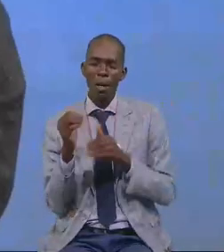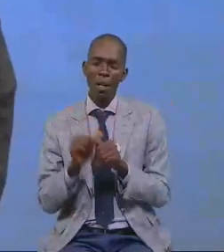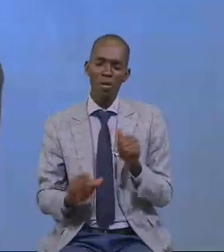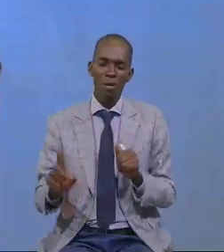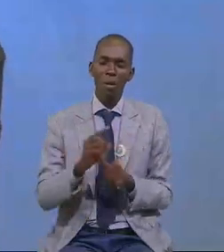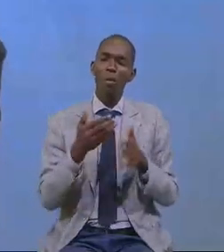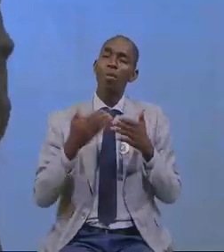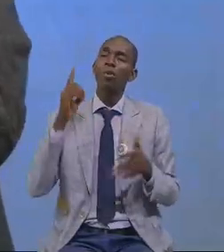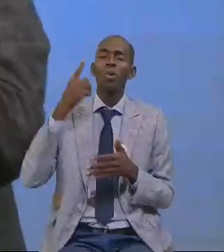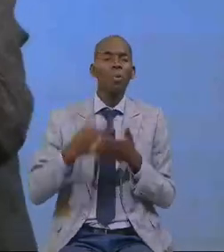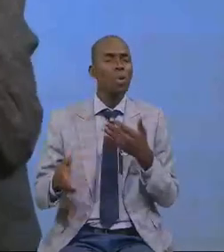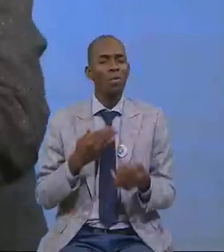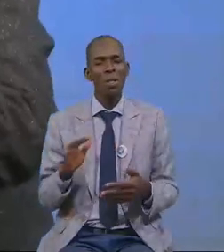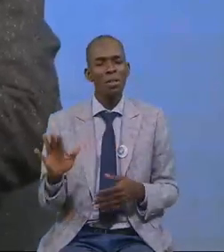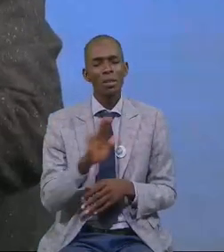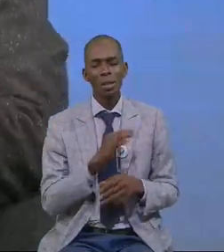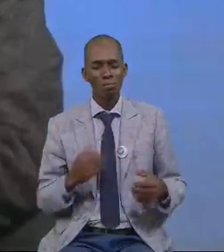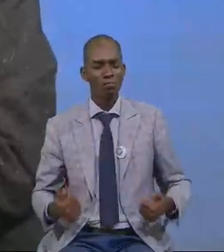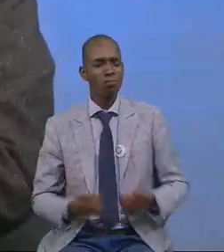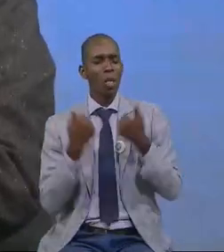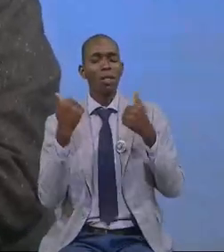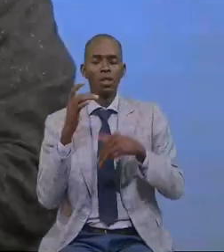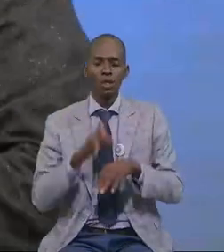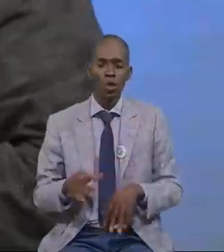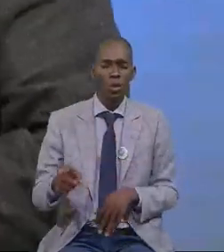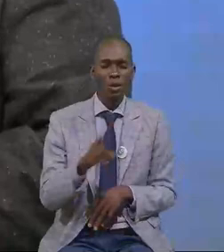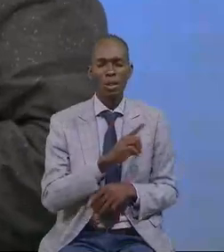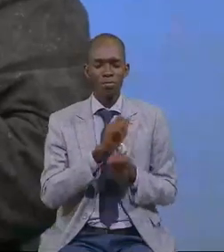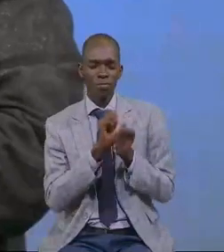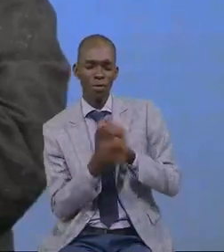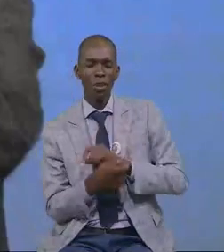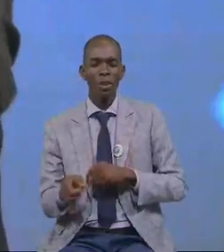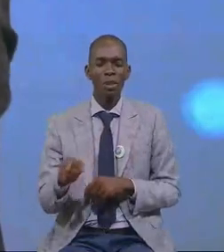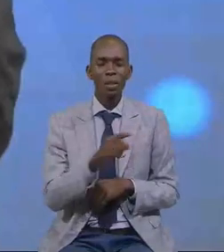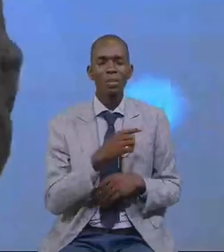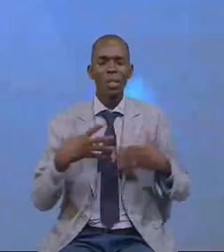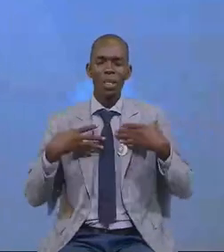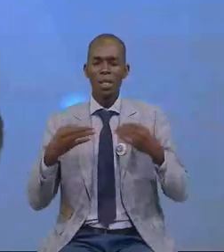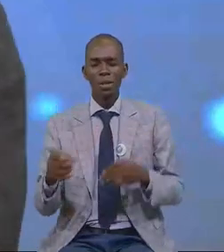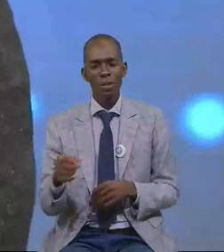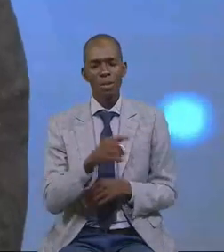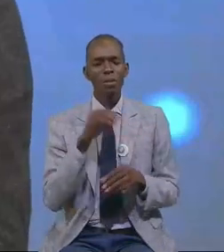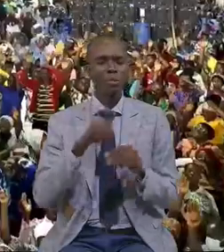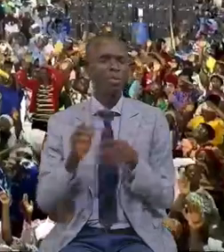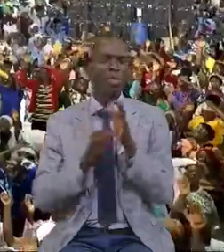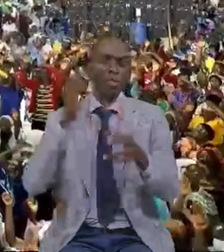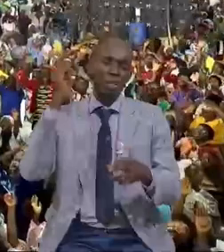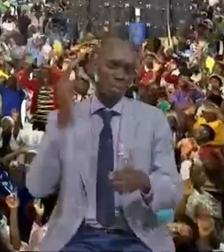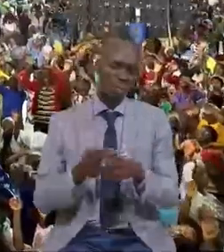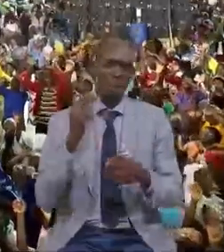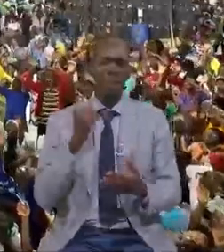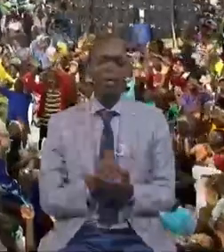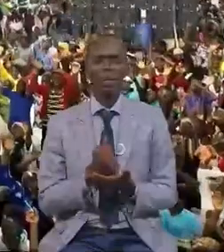monde devant toi, quel que soit leur défi, touche-les, transforme-les, guéris-les au nom de Jésus-Christ.